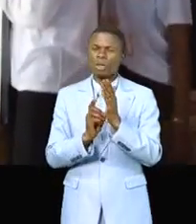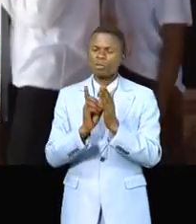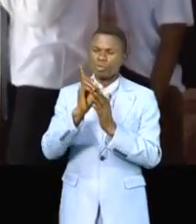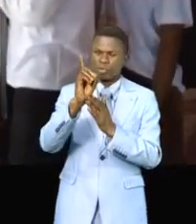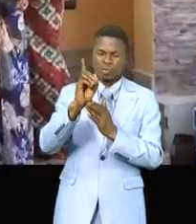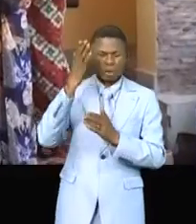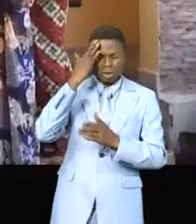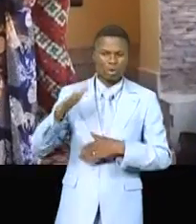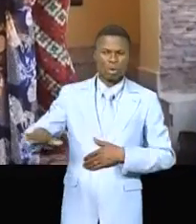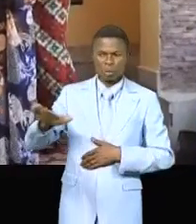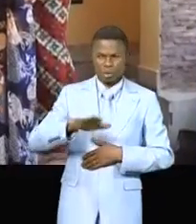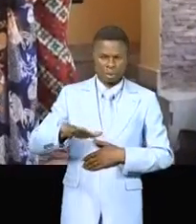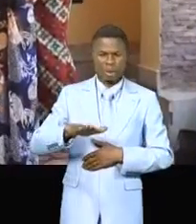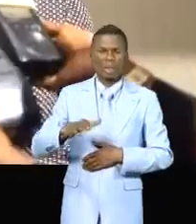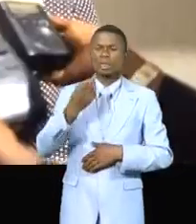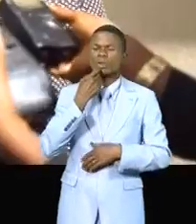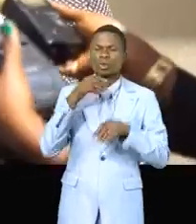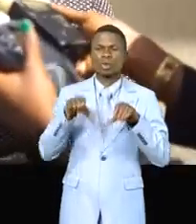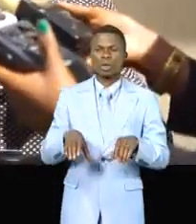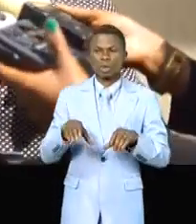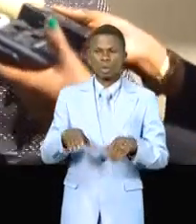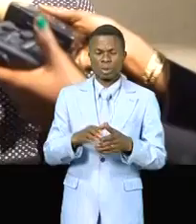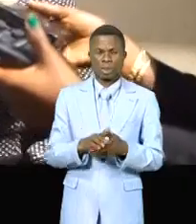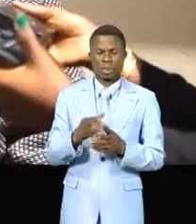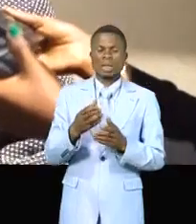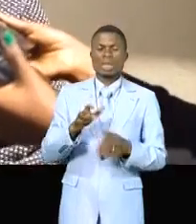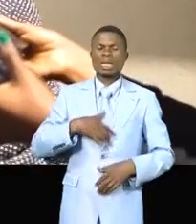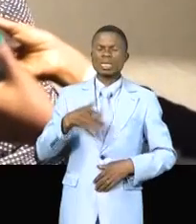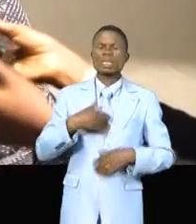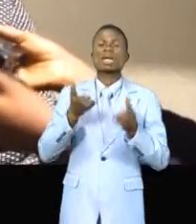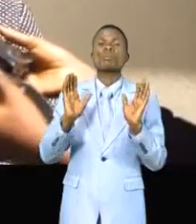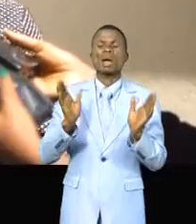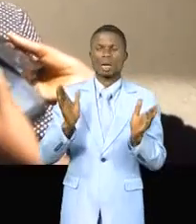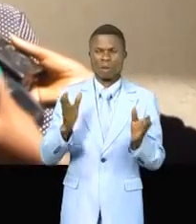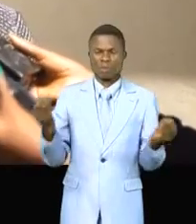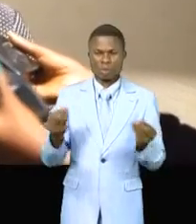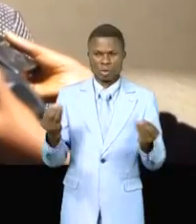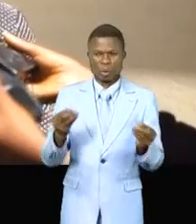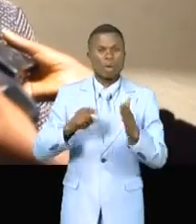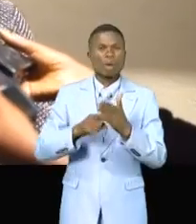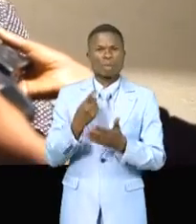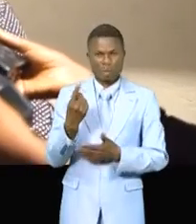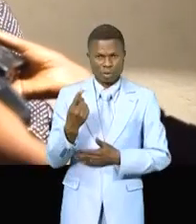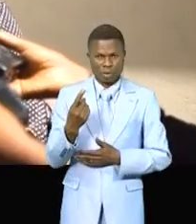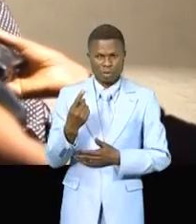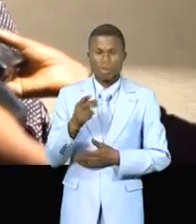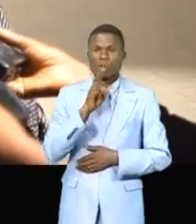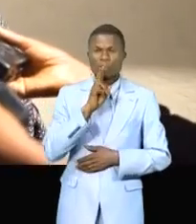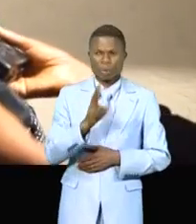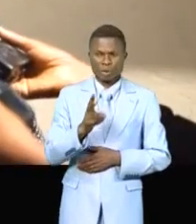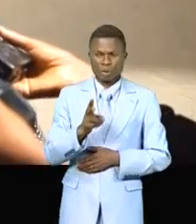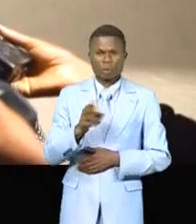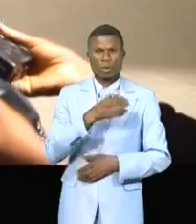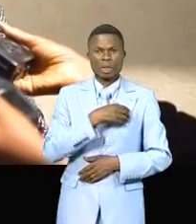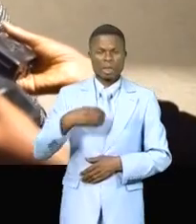savoir-faire l'histoire du géant Congo. Mais une émotion incroyable parce que c'est la première fois vraiment que les